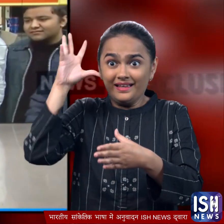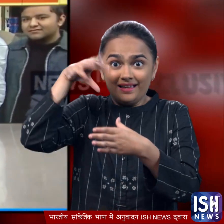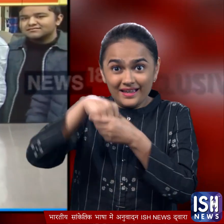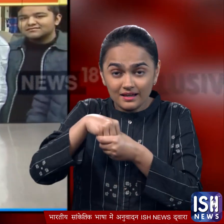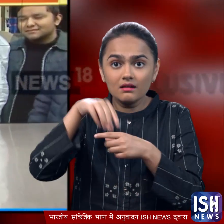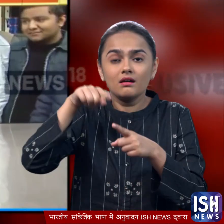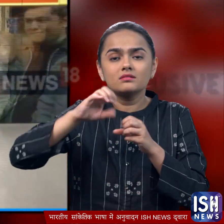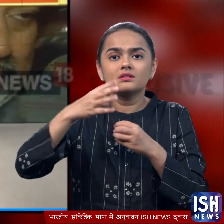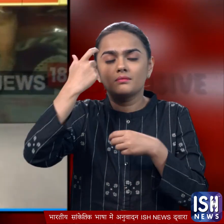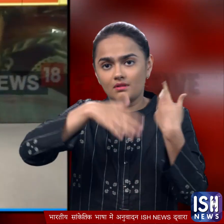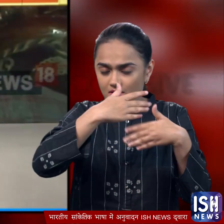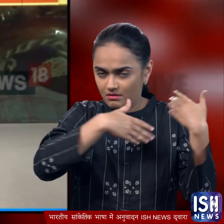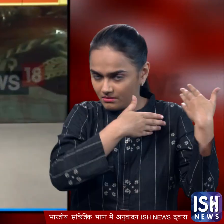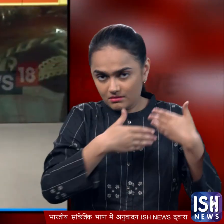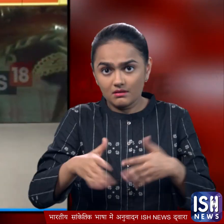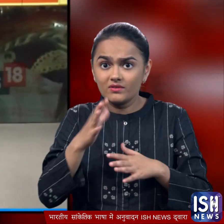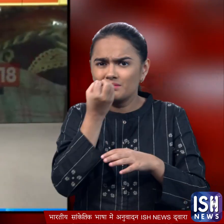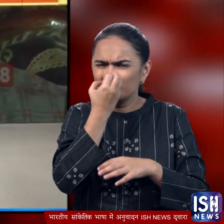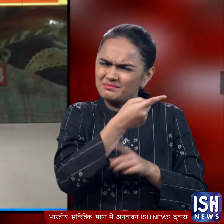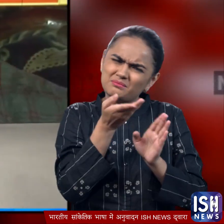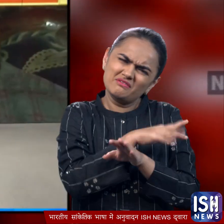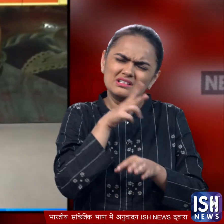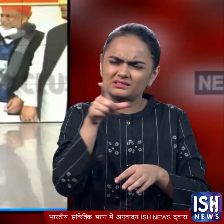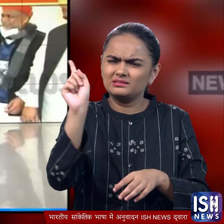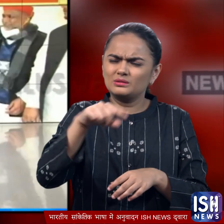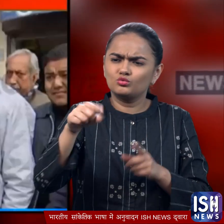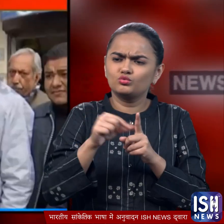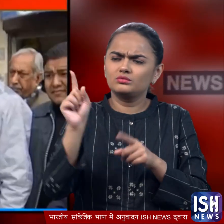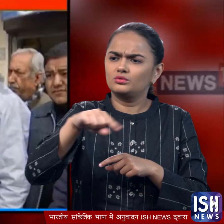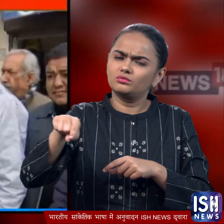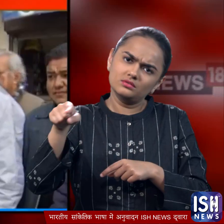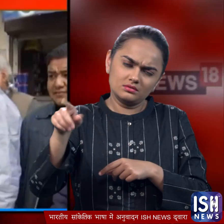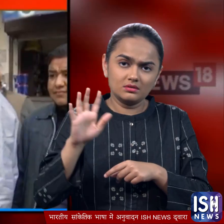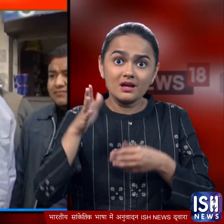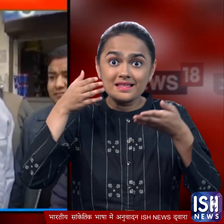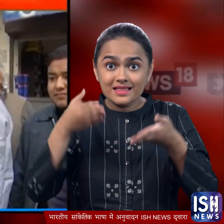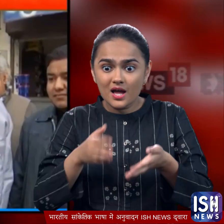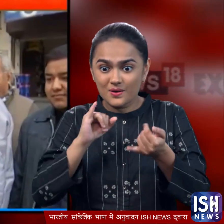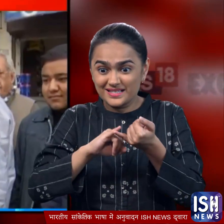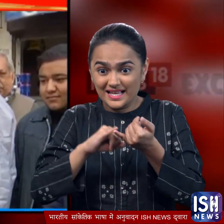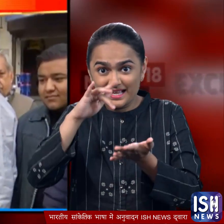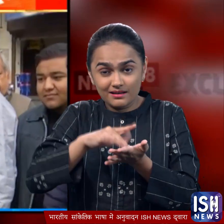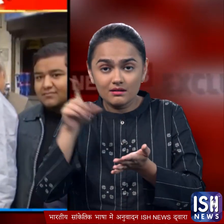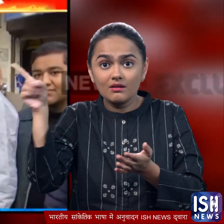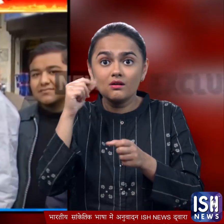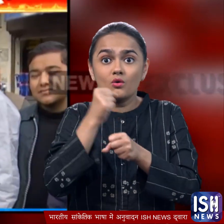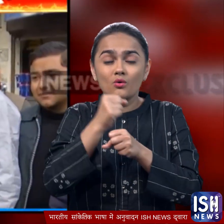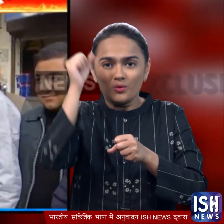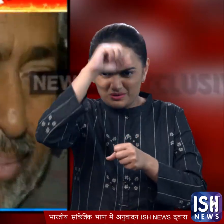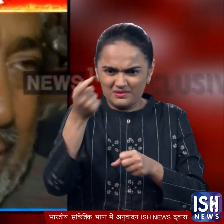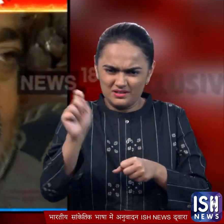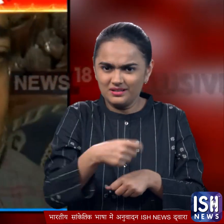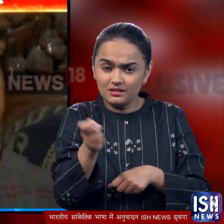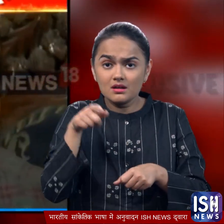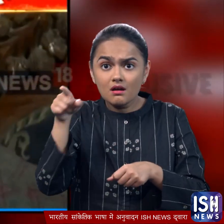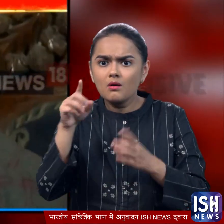शुरू हुआ घमासान थमता नहीं दिख रहा। बीजेपी तो इस फैसले पर पहले से ही हमलावर है। और अब सहारनपुर में हुई गुरुद्वारा हिंसा के पीड़ितों ने